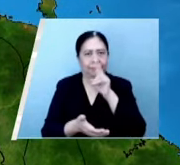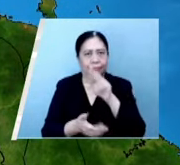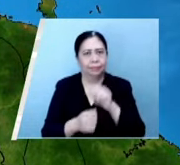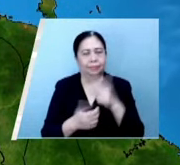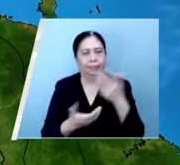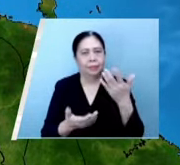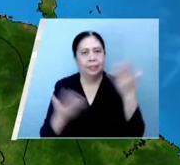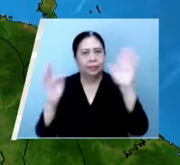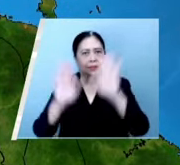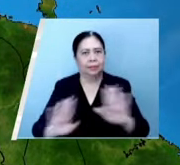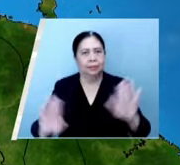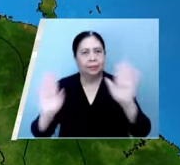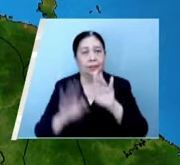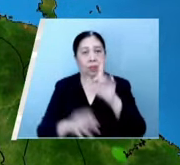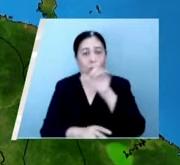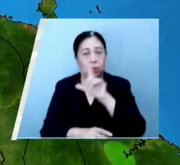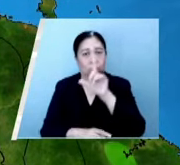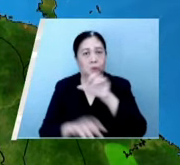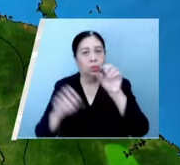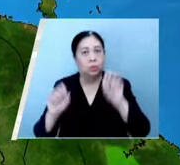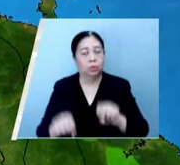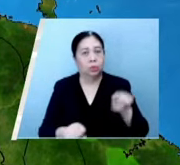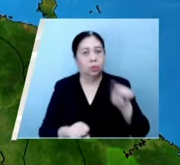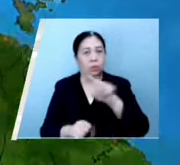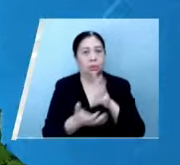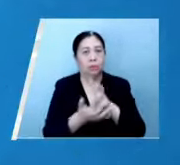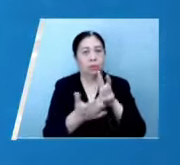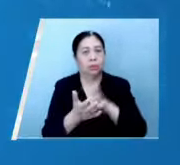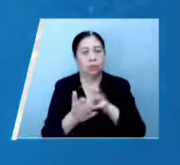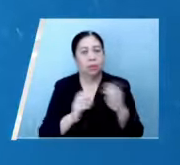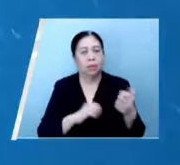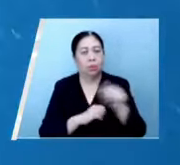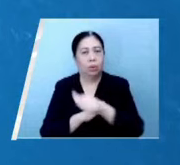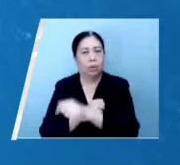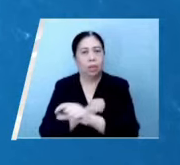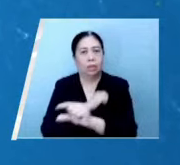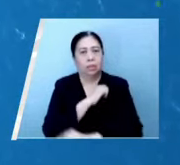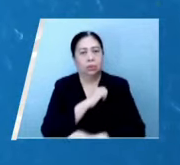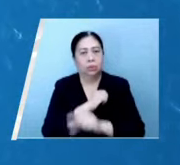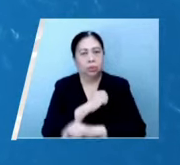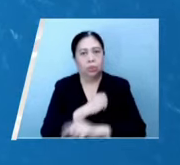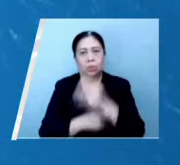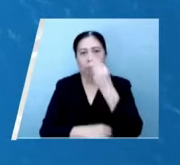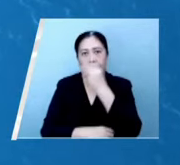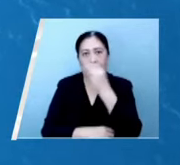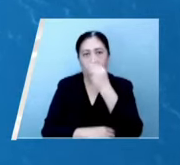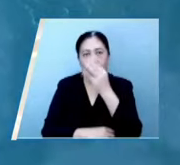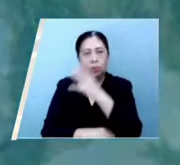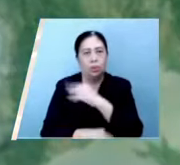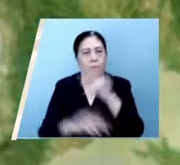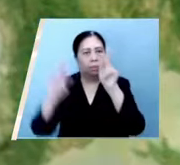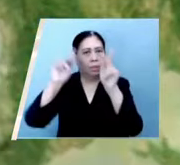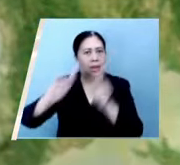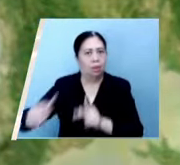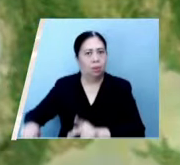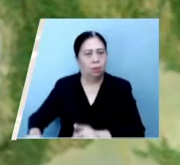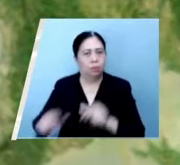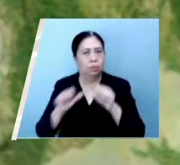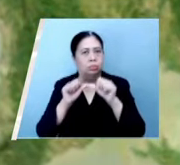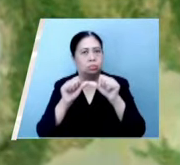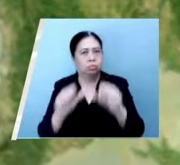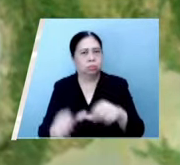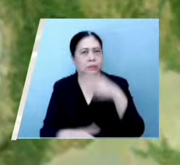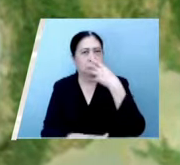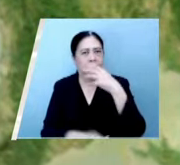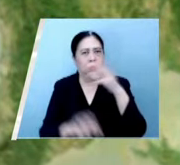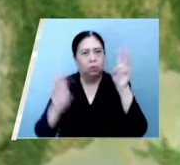Sa mga Tagaluzon, posible ang ulan sa ilang bahagi ng Aurora, Quezon, Mindoro provinces at Palawan. Magpapatuloy ang mainit na panahon sa